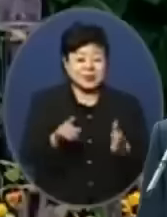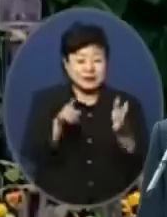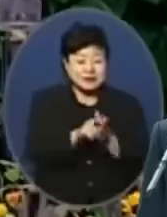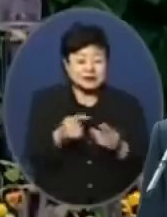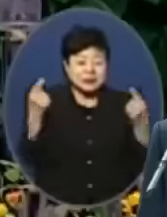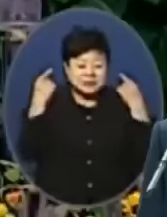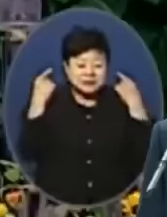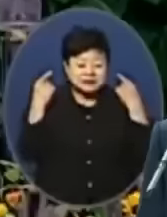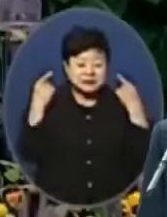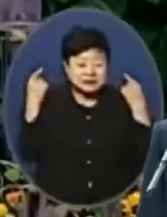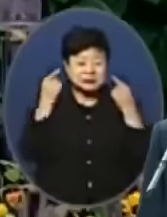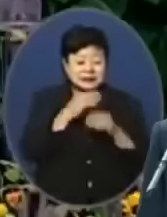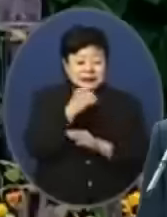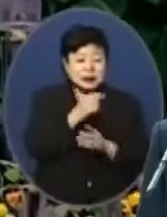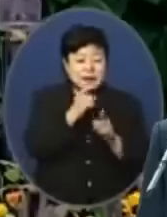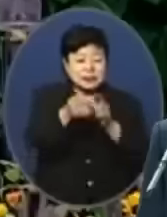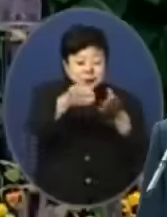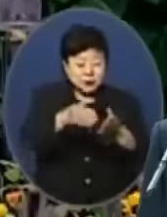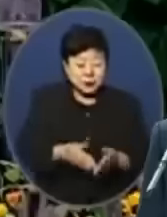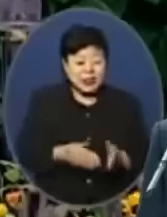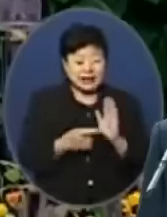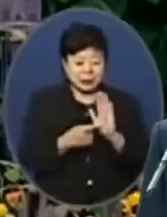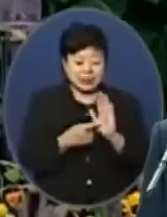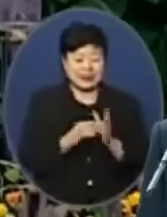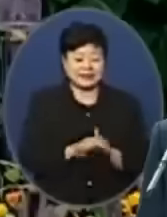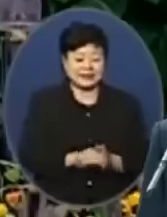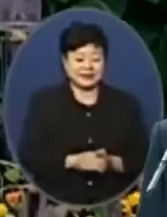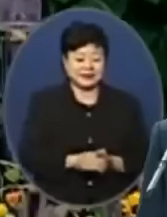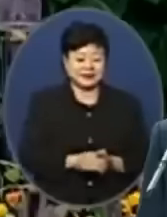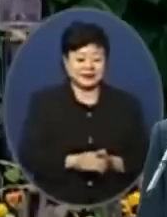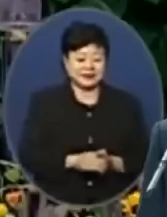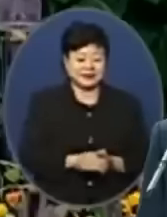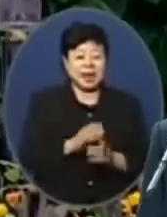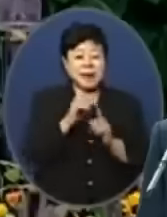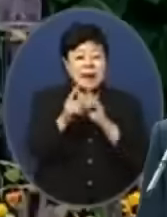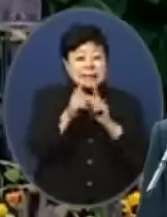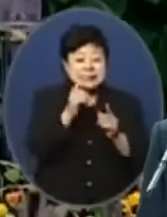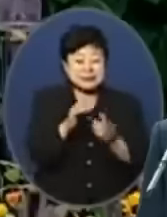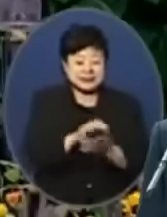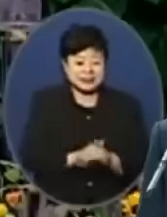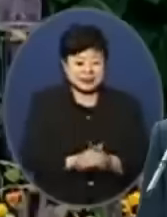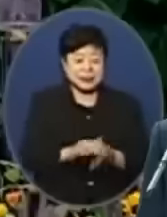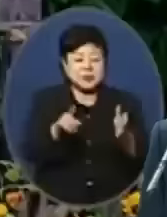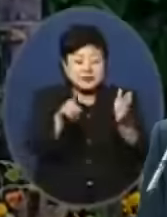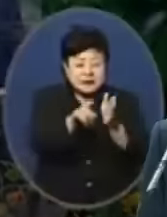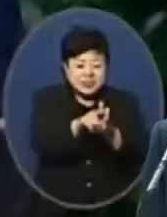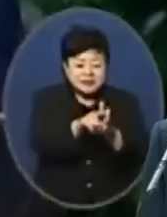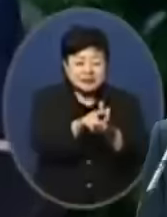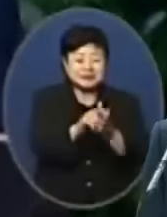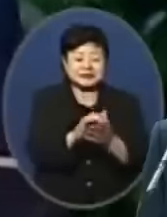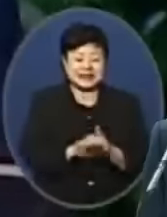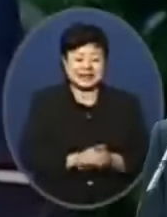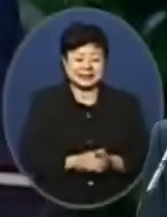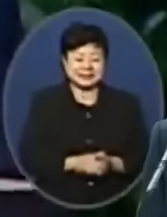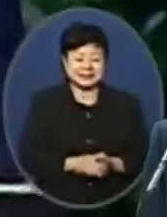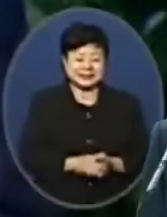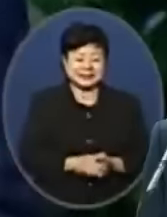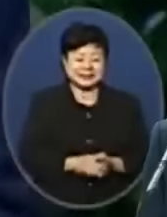믿음은 들음에서 나며 들음은 그리스도의 말씀으로 말미암느니라. 말씀이 믿음의 양식인